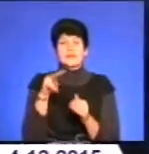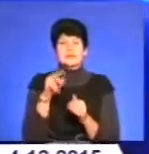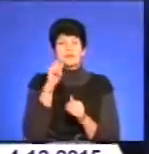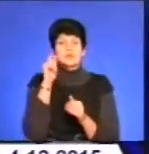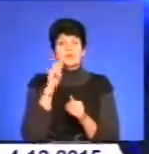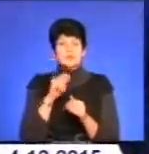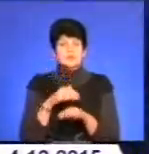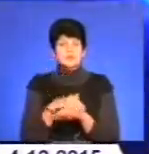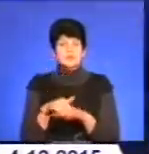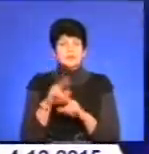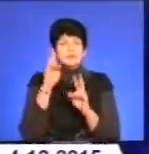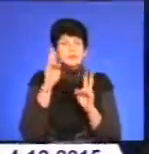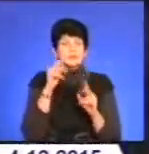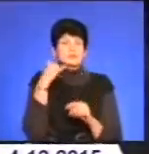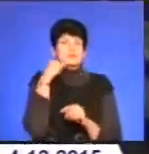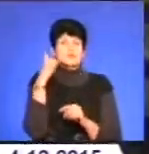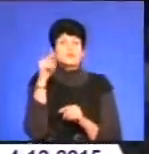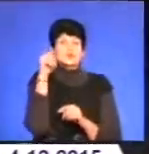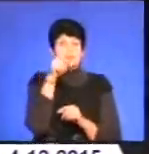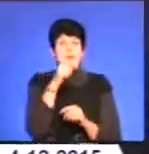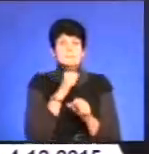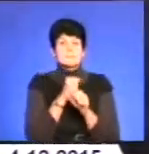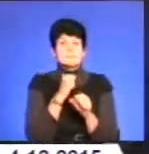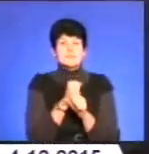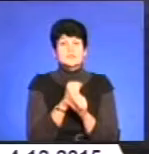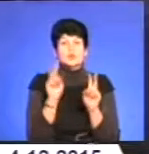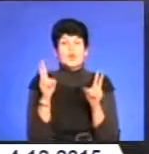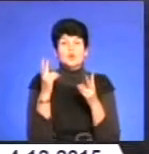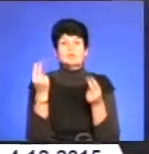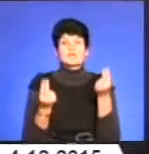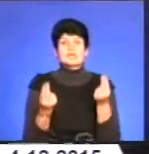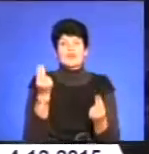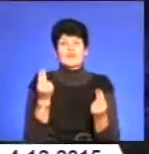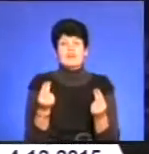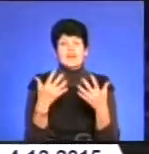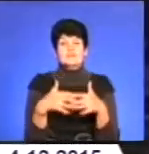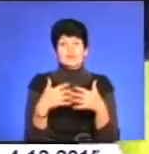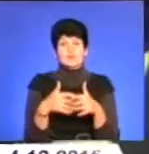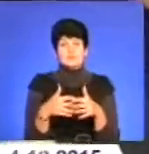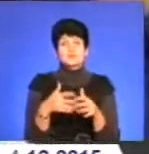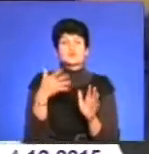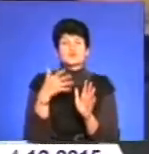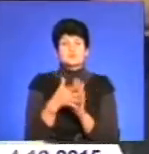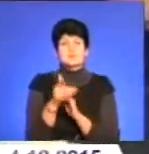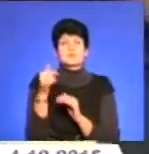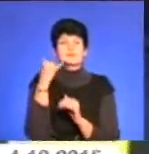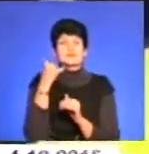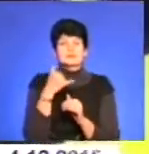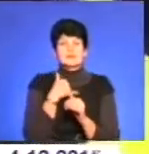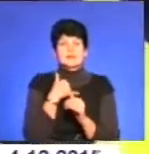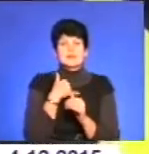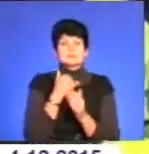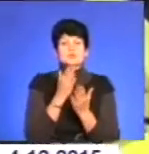Українки. Невідомий телефоном повідомив, що там працює підпільно клуб ігрових автоматів. Зрозуміло, то ви зателефонували з метою